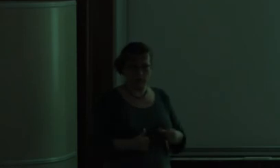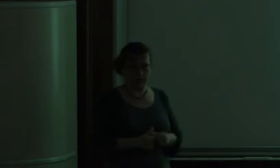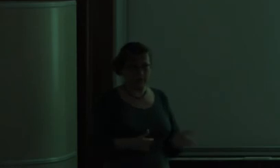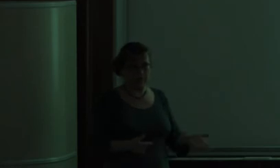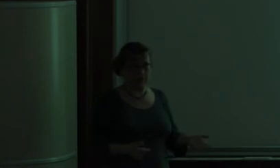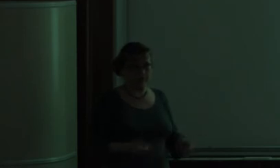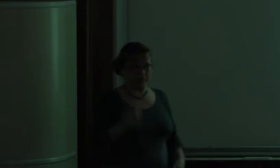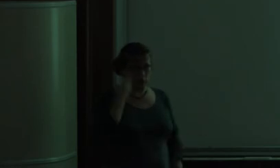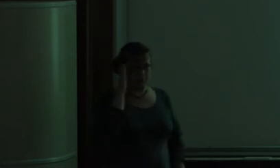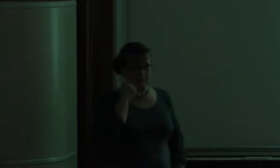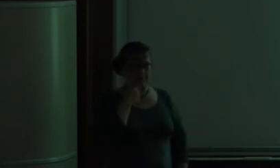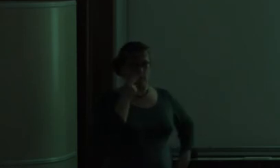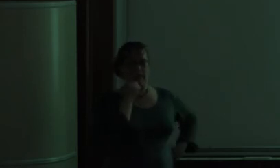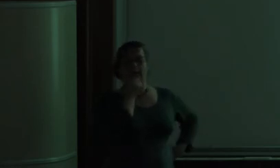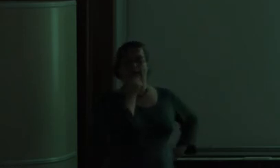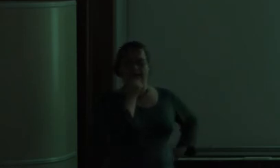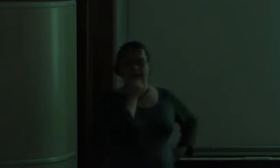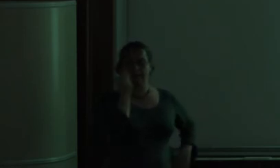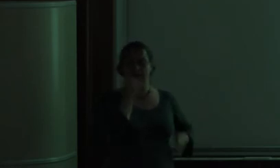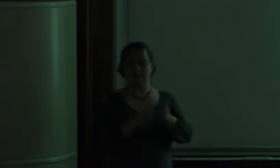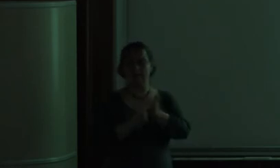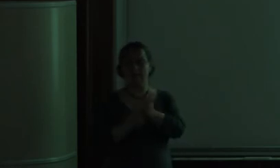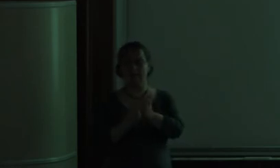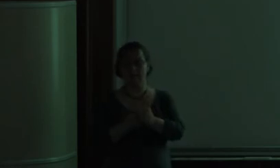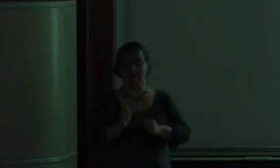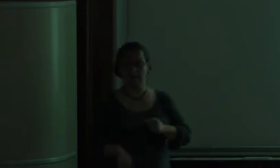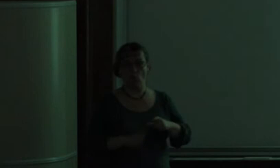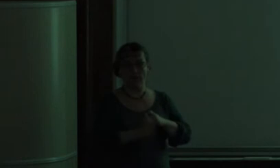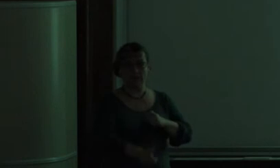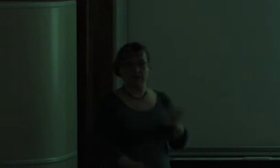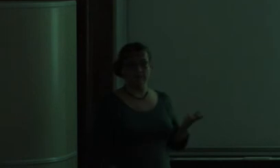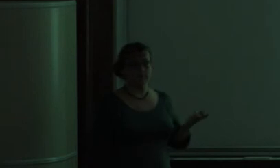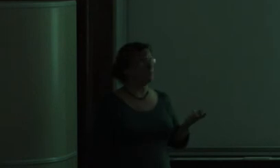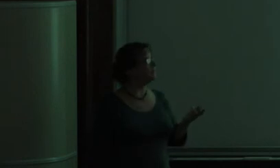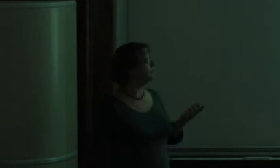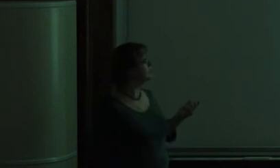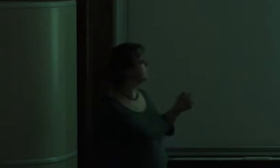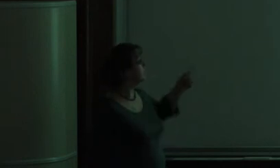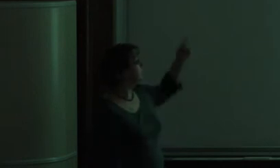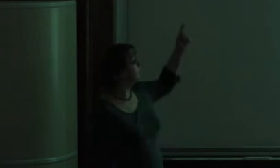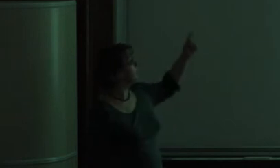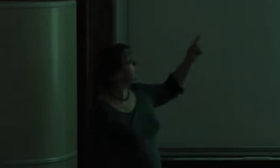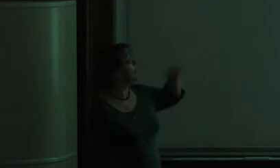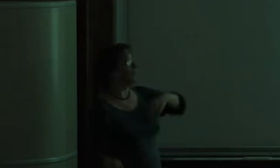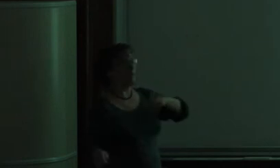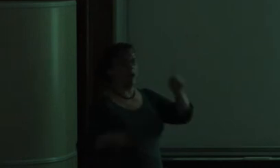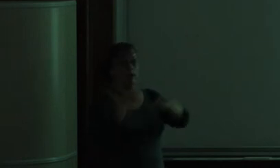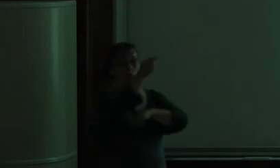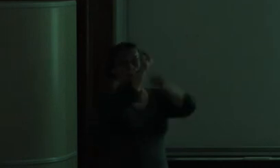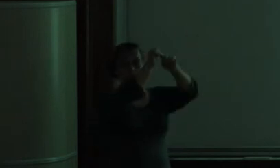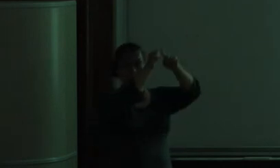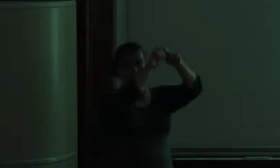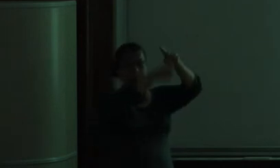Vous savez maintenant comment fonctionnent les itérables. Vous faites un next. Et là, pim, le premier print se lance, puis on arrive au